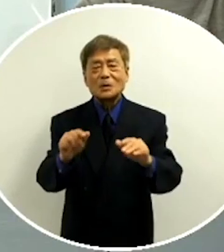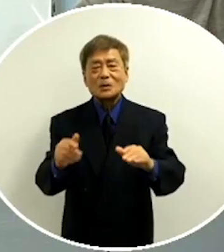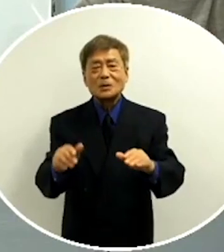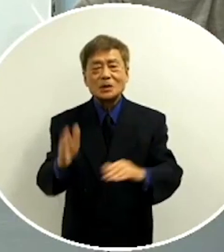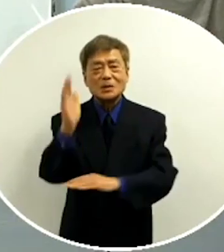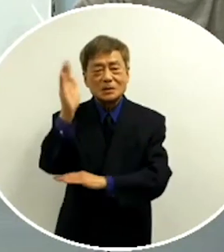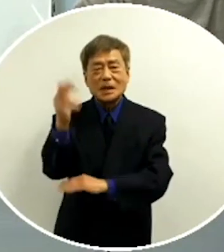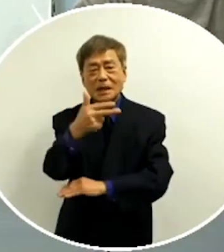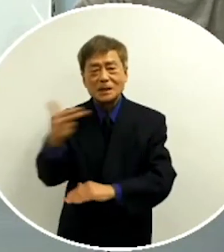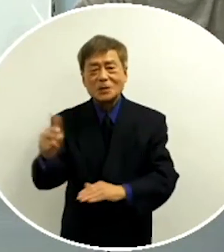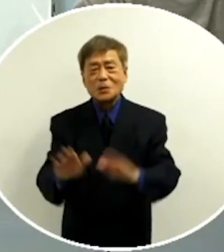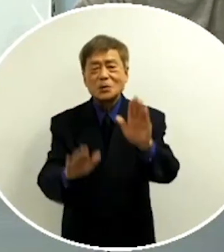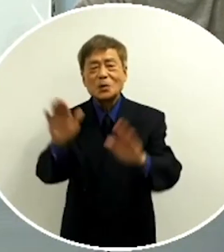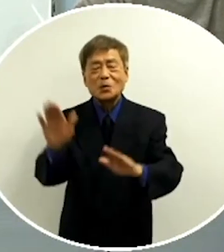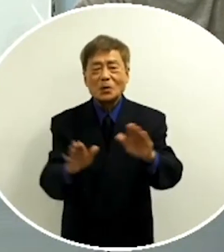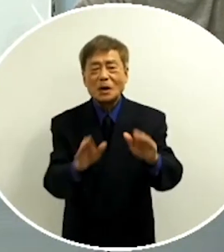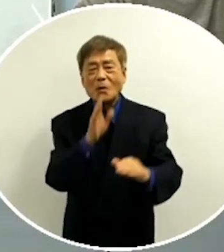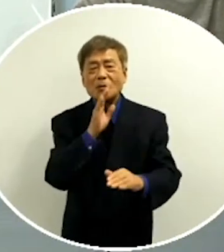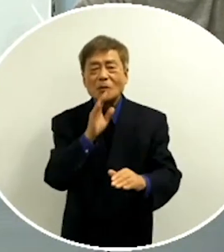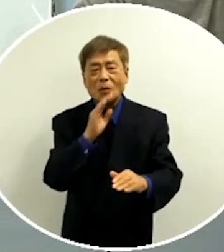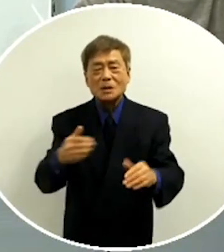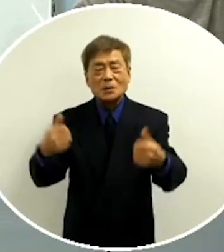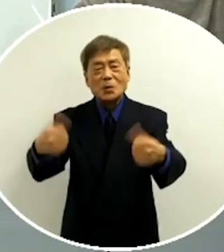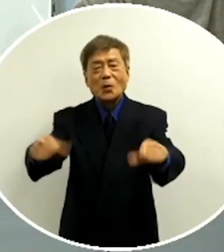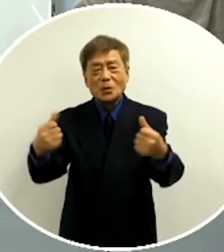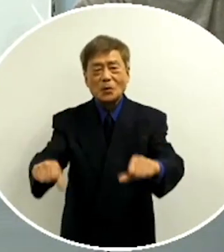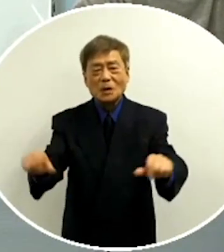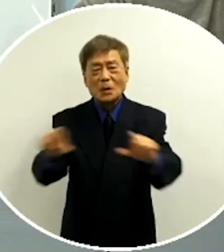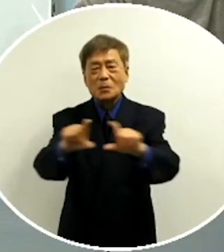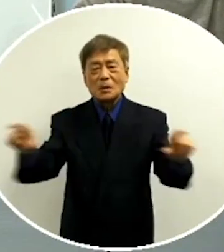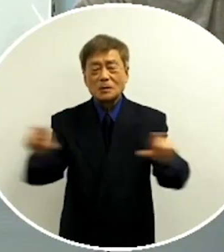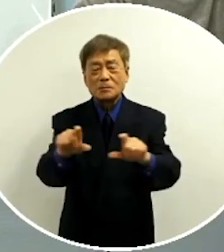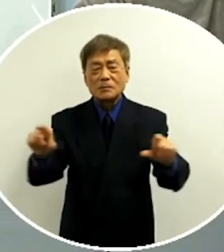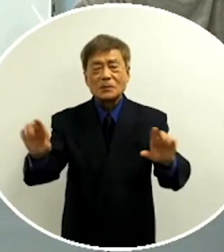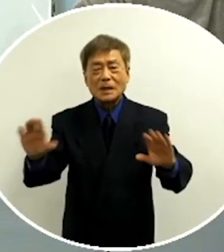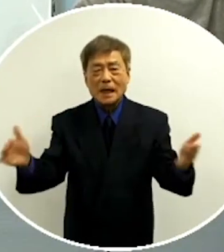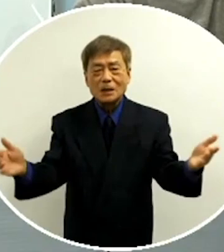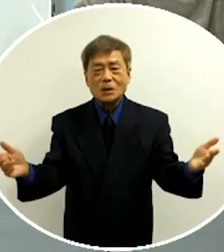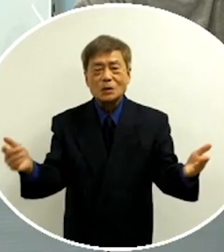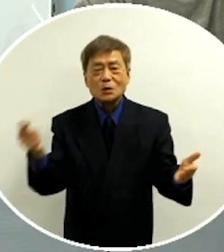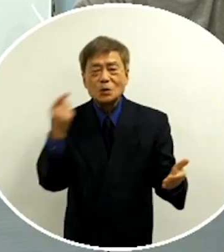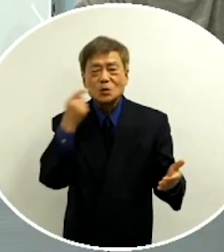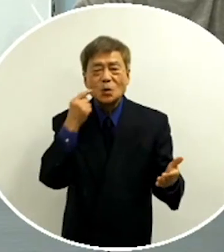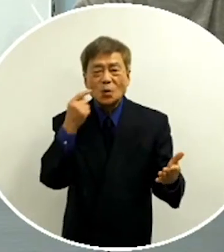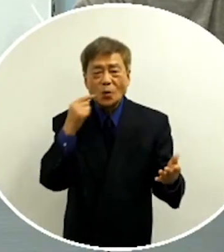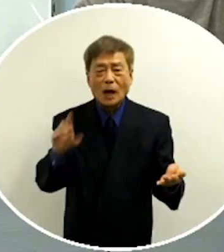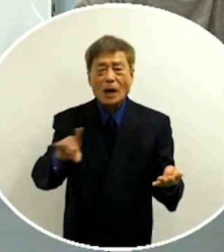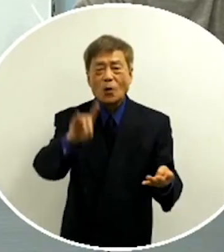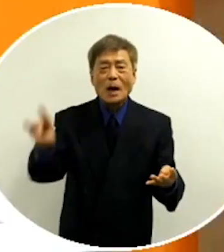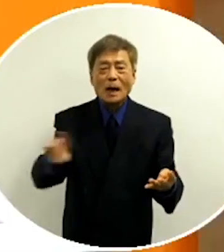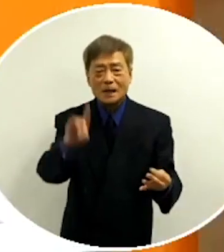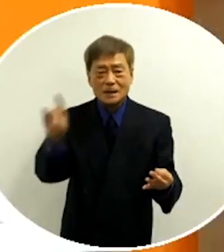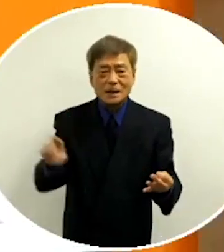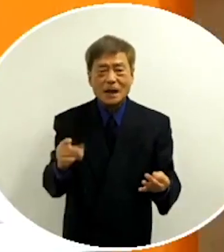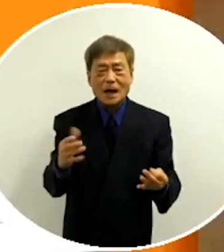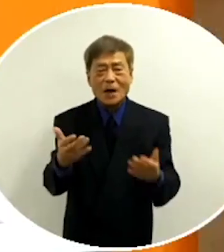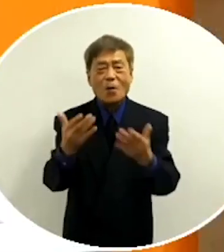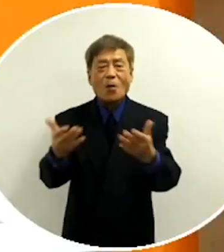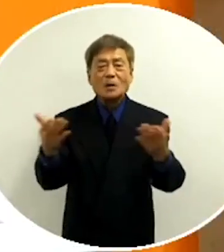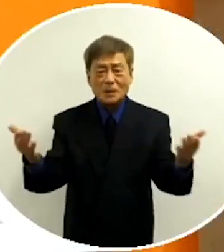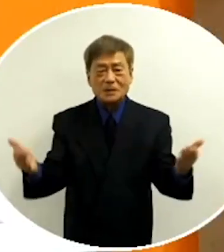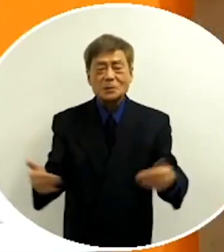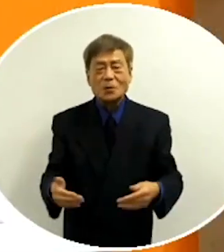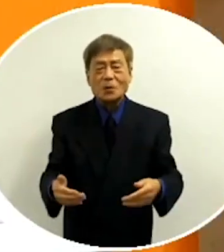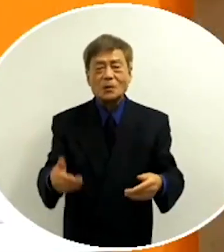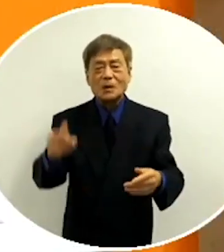しっかり戦ってさらに言えばうそやごまかし5割はもってのほかとそういう意味でも人間として